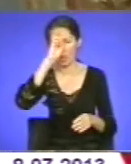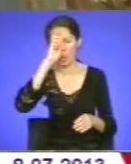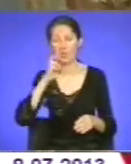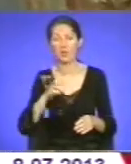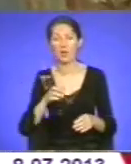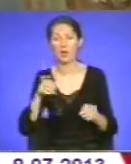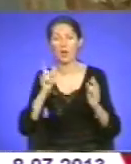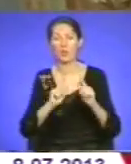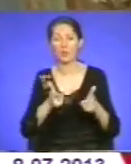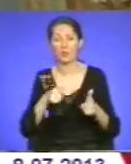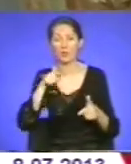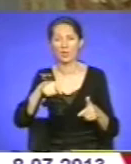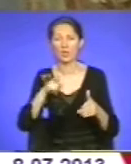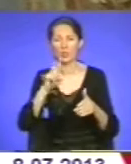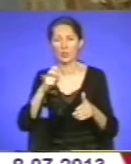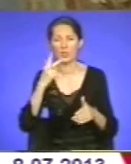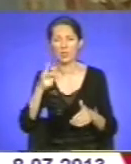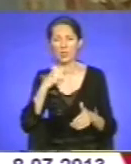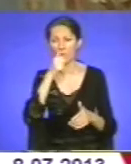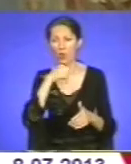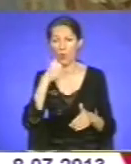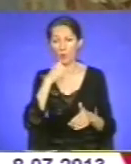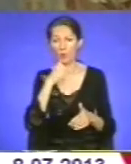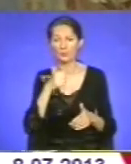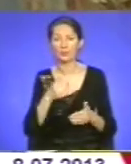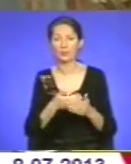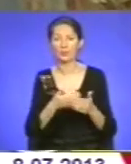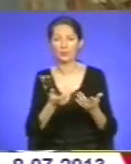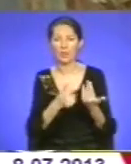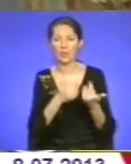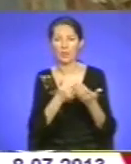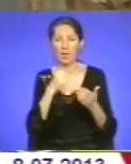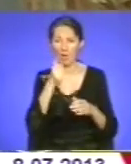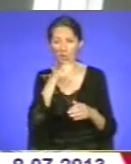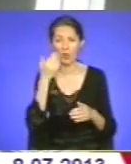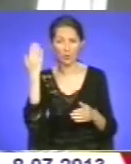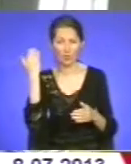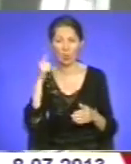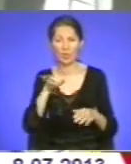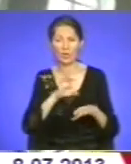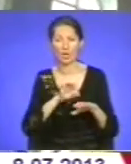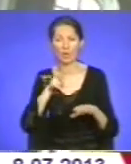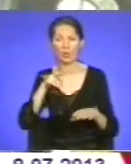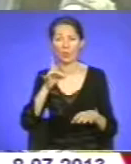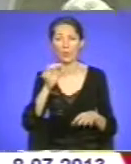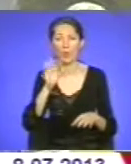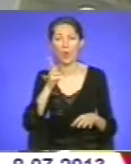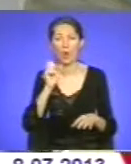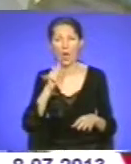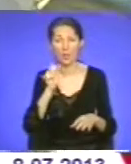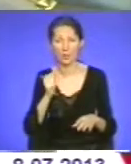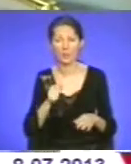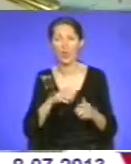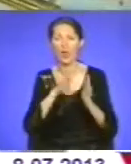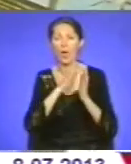1203 року. За декілька років до цього він захворів проказою, від якої ніхто не зміг його вилікувати. У сні князю було